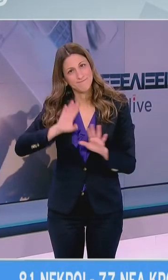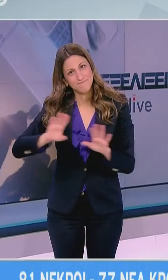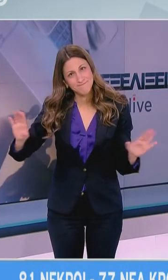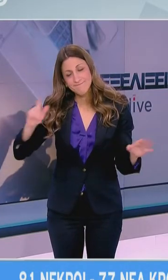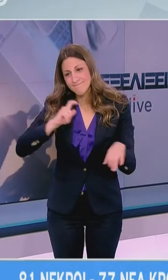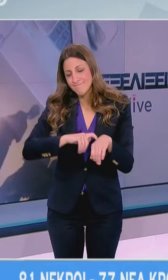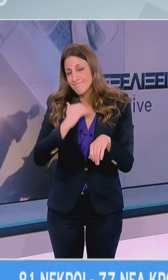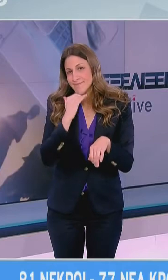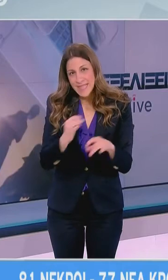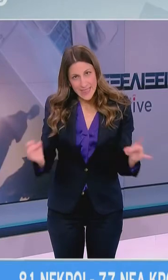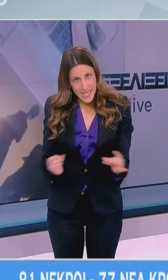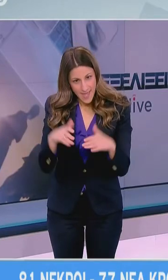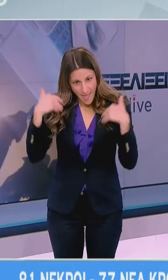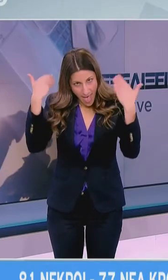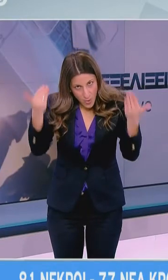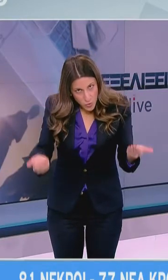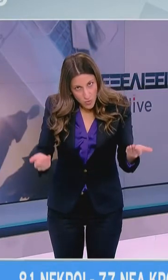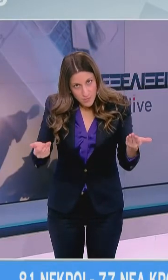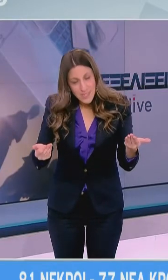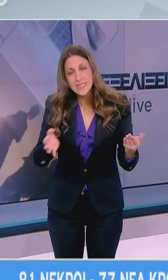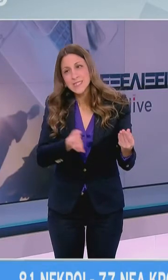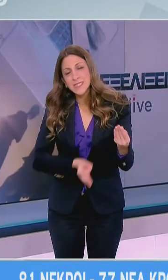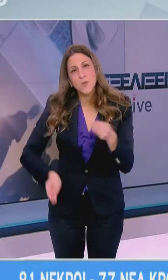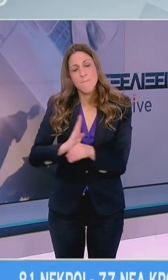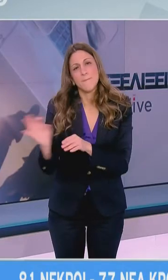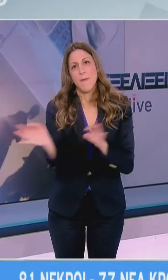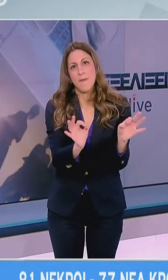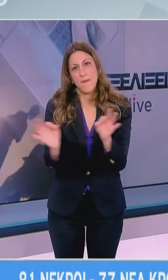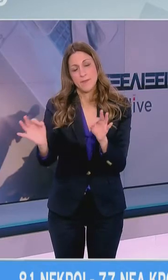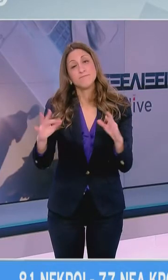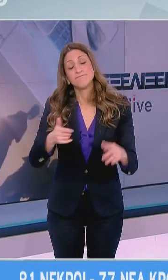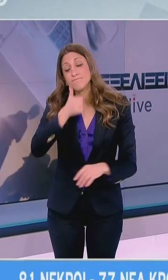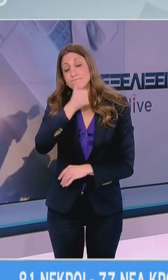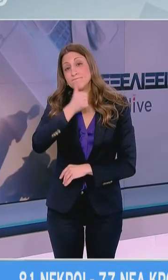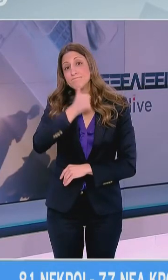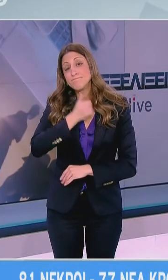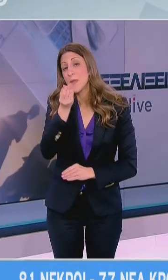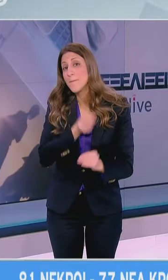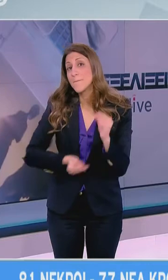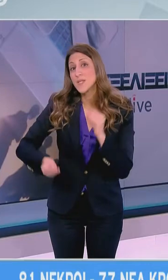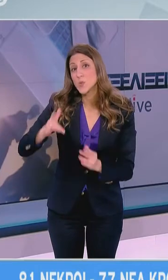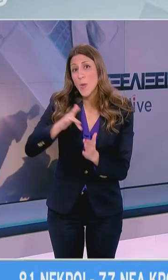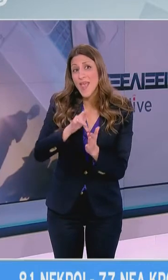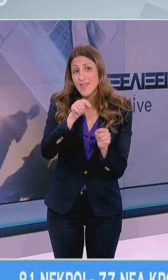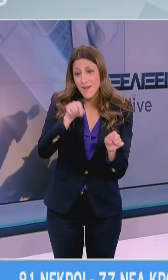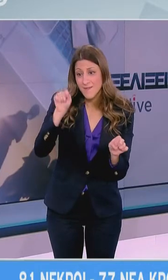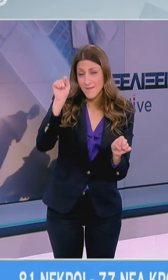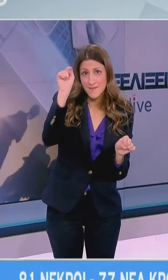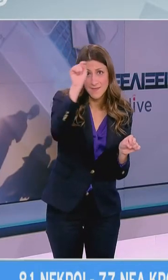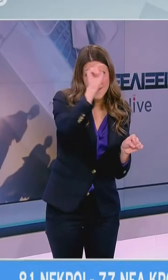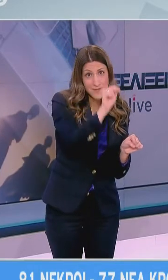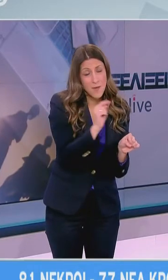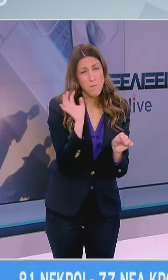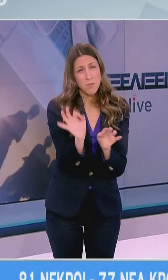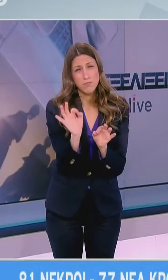κάτι το οποίο θα δημιουργήσει τεράστιο πρόβλημα. Και πρέπει να κάνουμε όλη υπομονή. Ειδικά στα μητροπολιτικά κέντρα έχουμε επιδημιολογικά